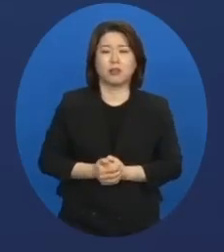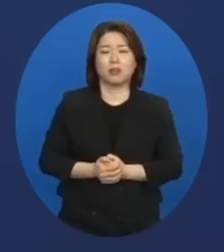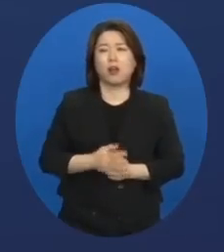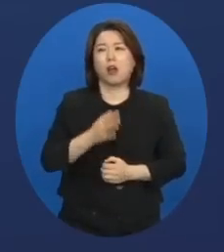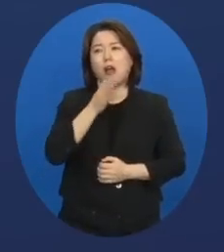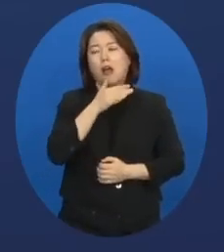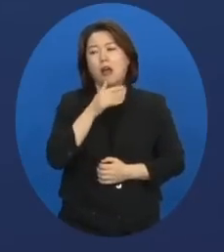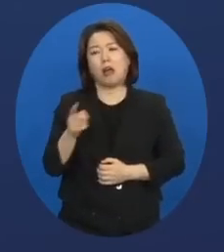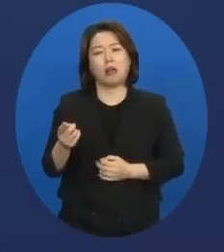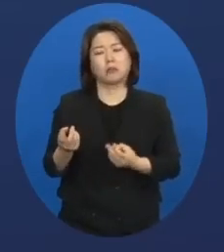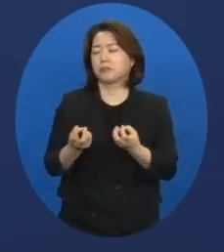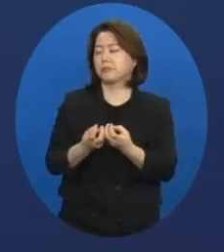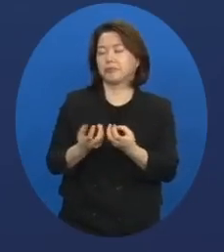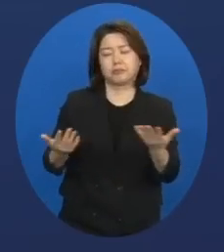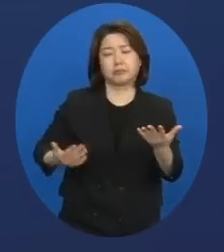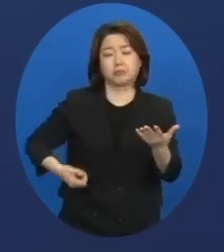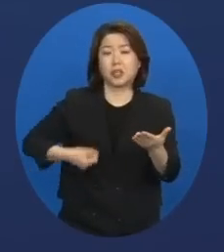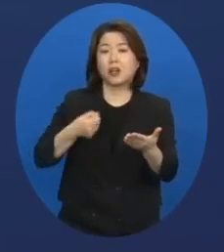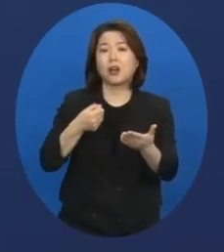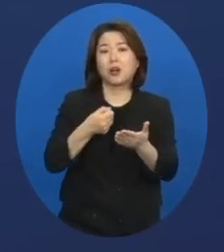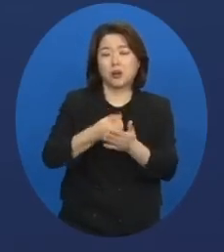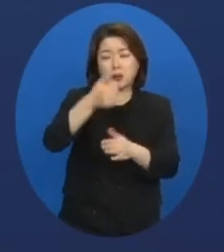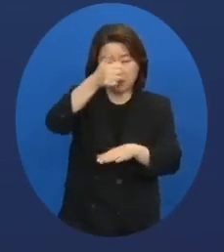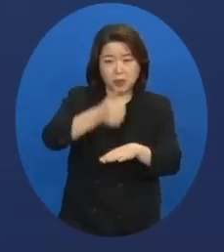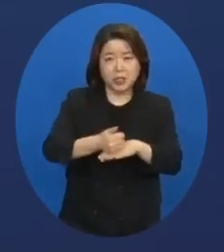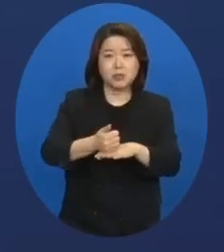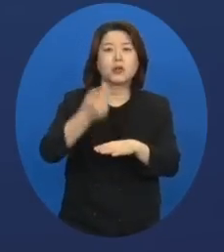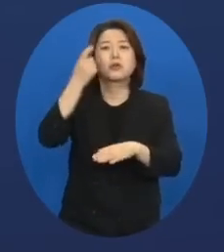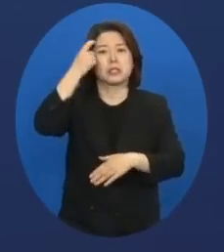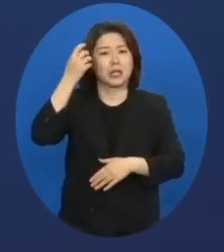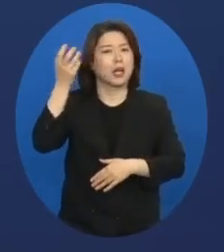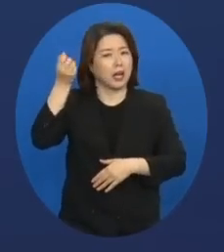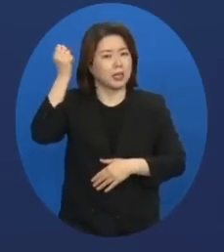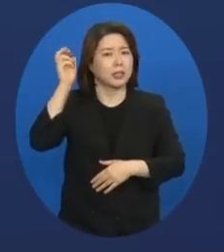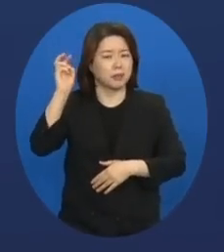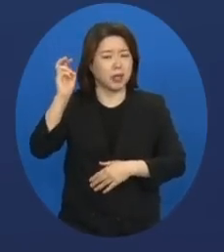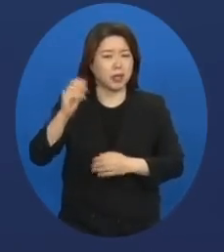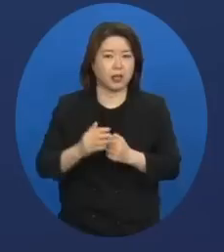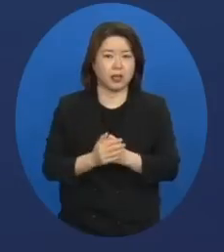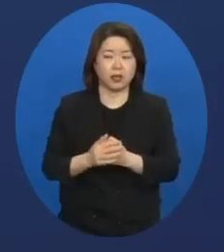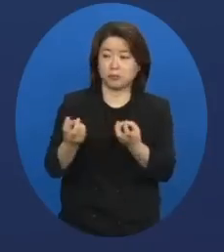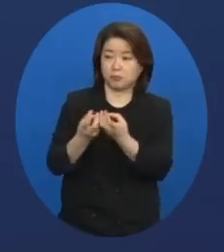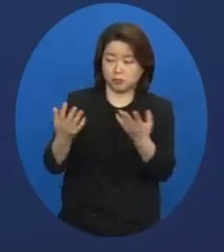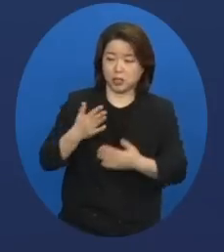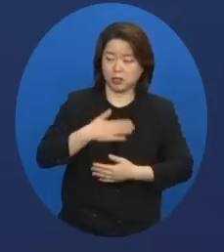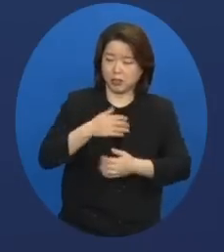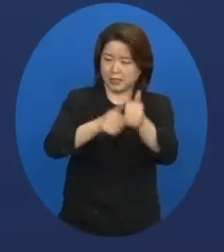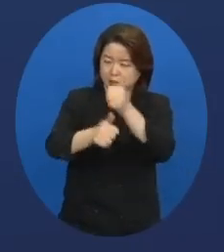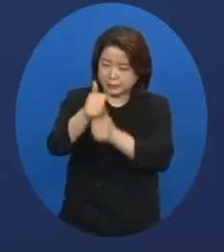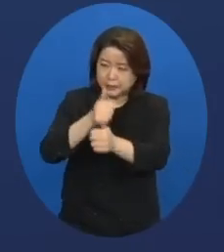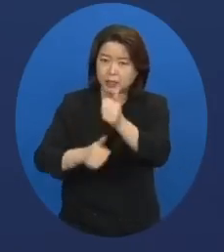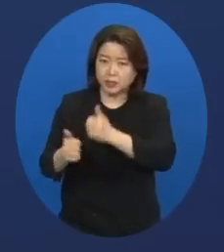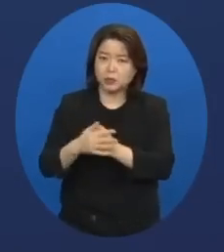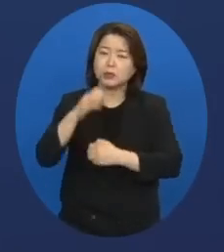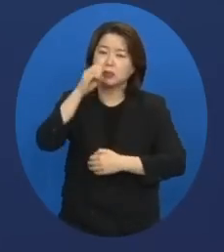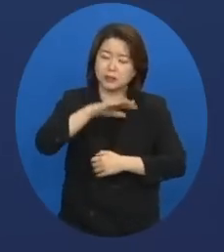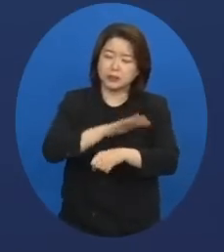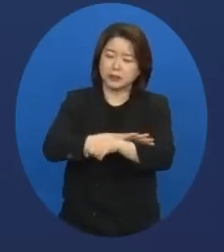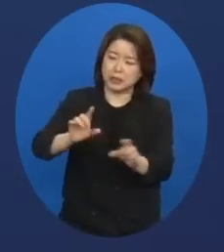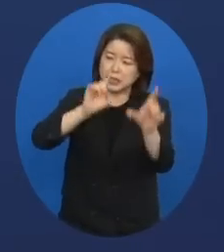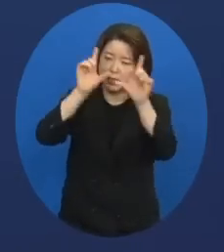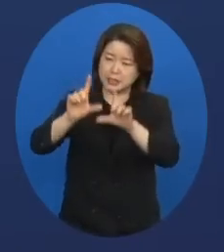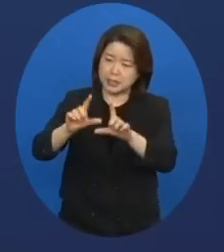그건 어쩔 수 없는 결론이라고 생각이 들었던 겁니다. 어쩔 수 없이 우리나 우리 자손들 그저 잘 사는